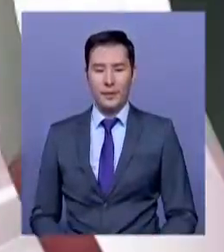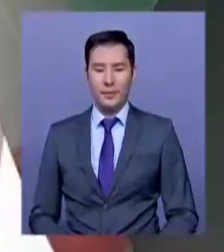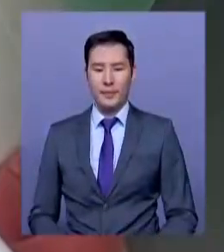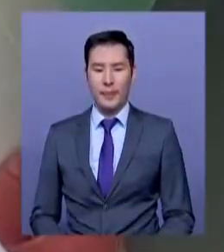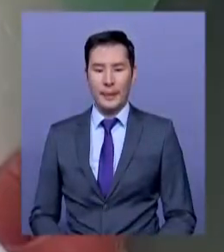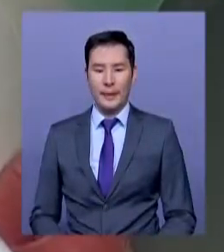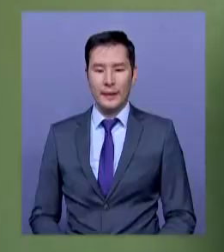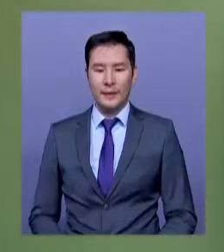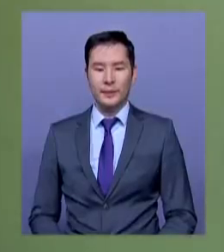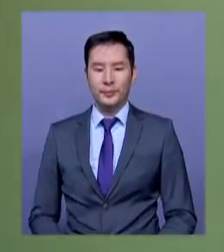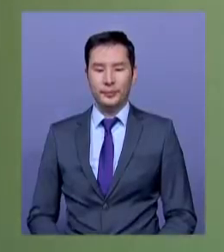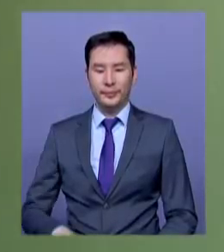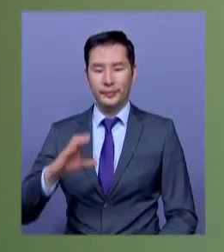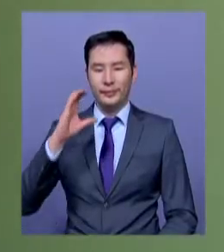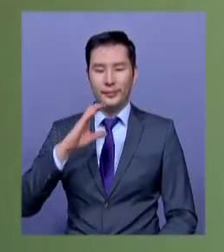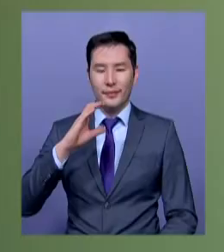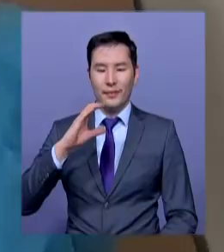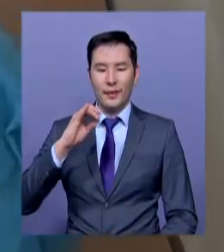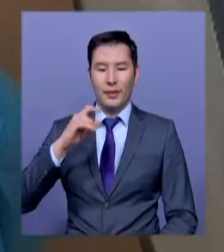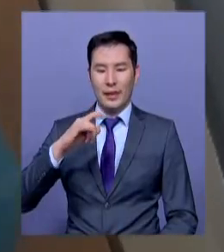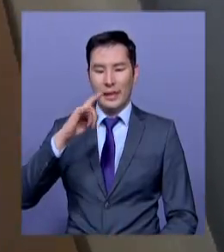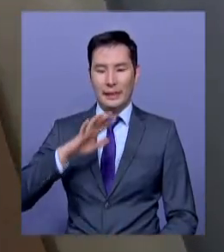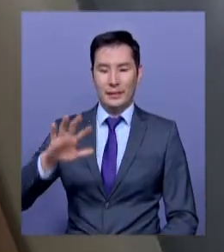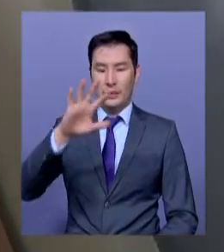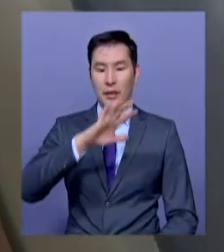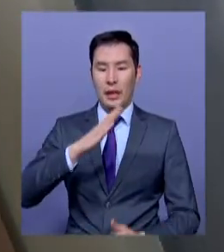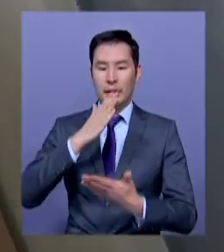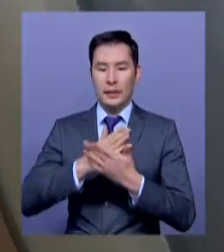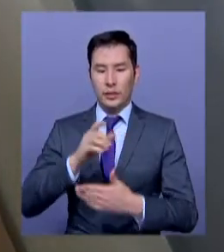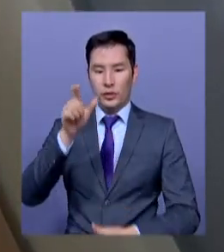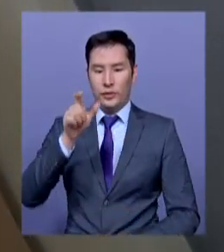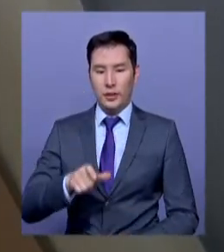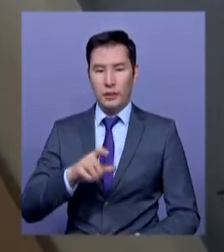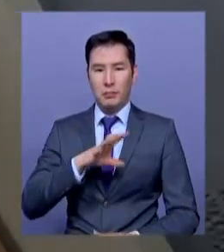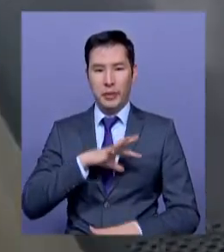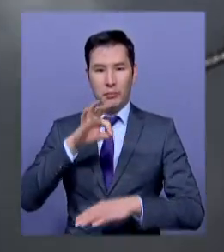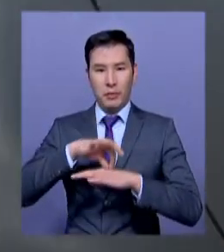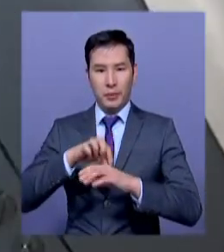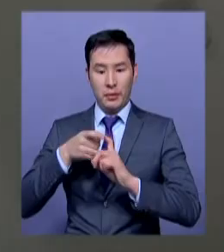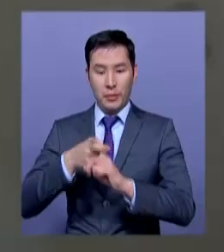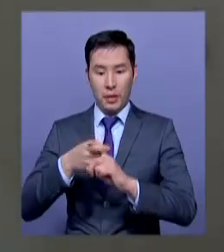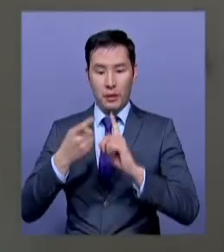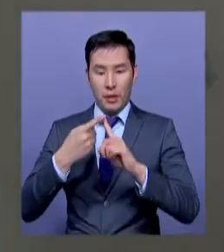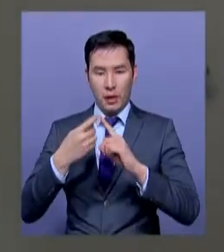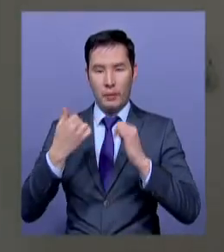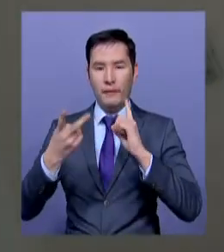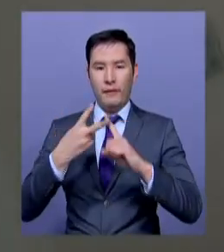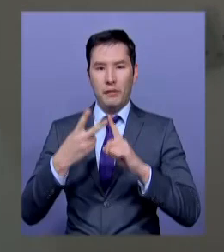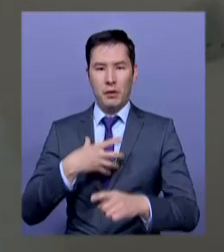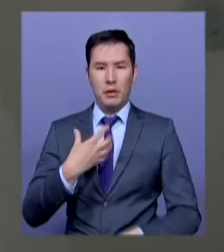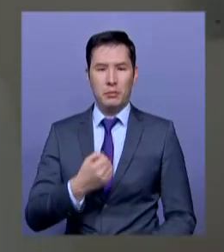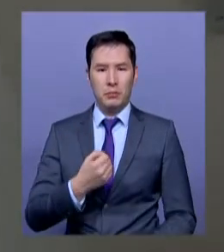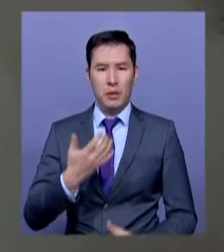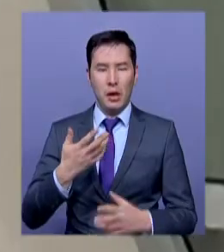Батыс Қазақстанда COVID-19 инфекциясын екінші рет жұқтырған адам анықталды. Қайтадан ауырып қалған науқасқа не істеу керек? Одан